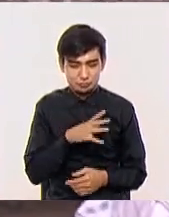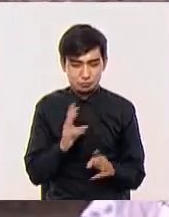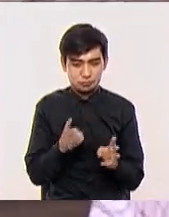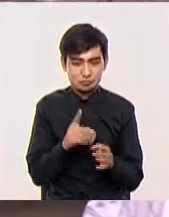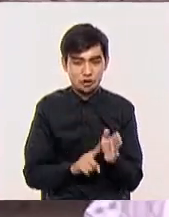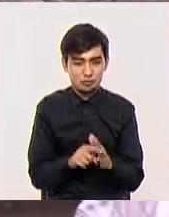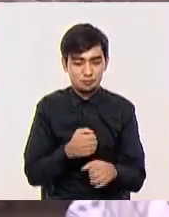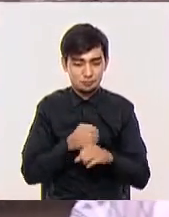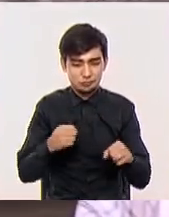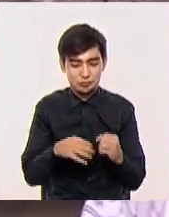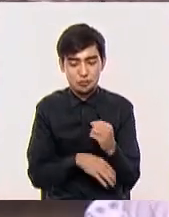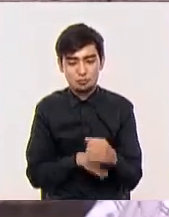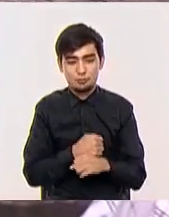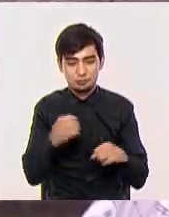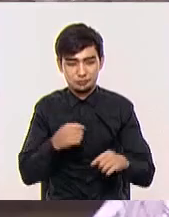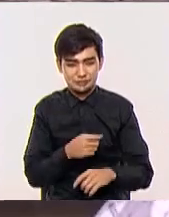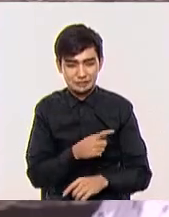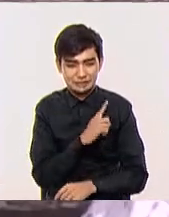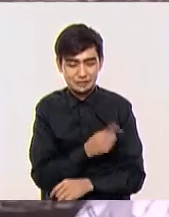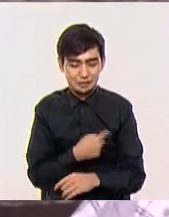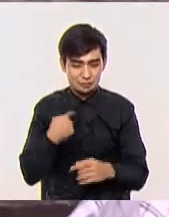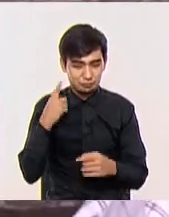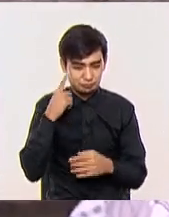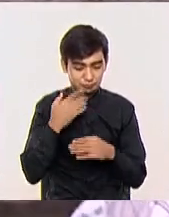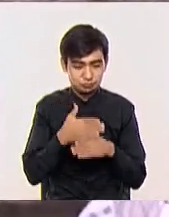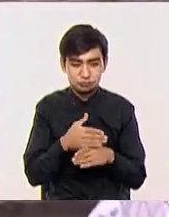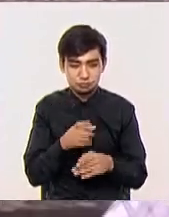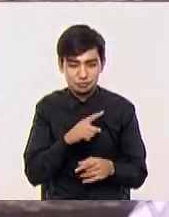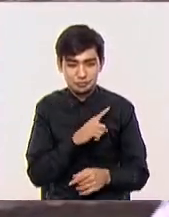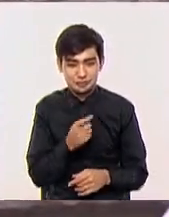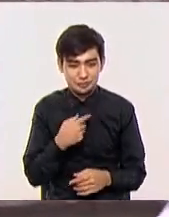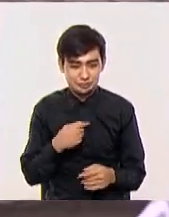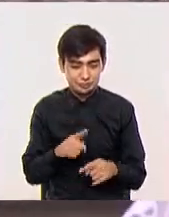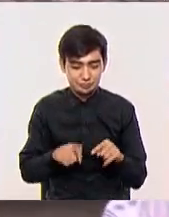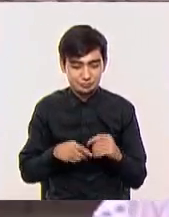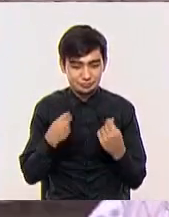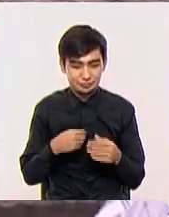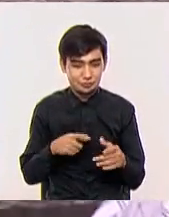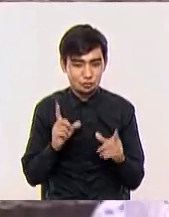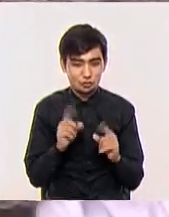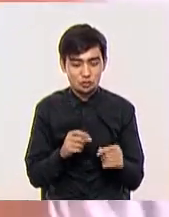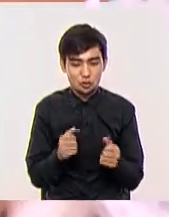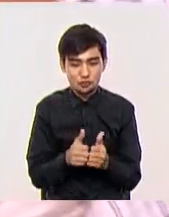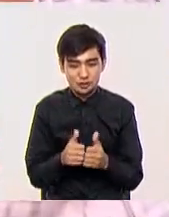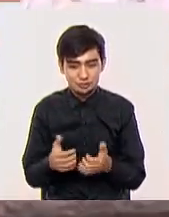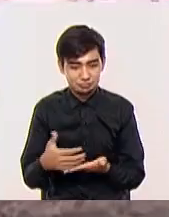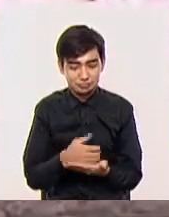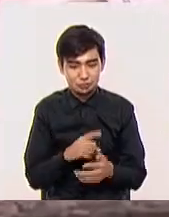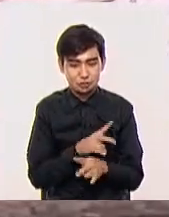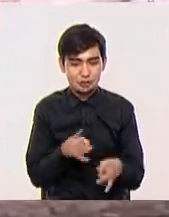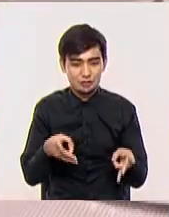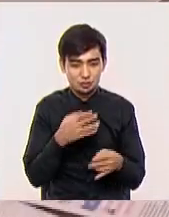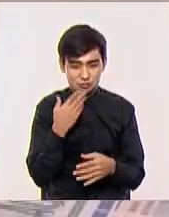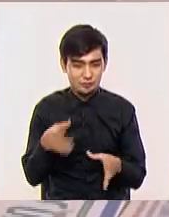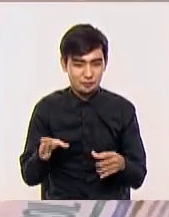был взрыв, потом еще один, огромный, и мы чуть не оглохли. Начали собираться и уезжать. Забрали соседей, никого тут не осталось, все